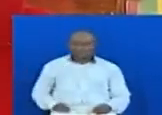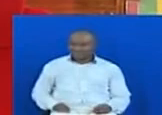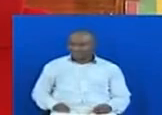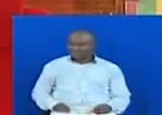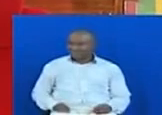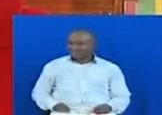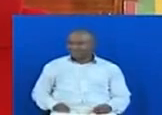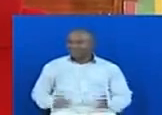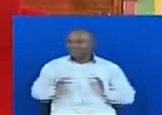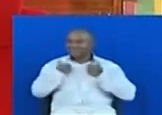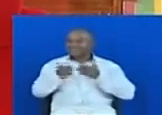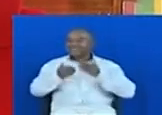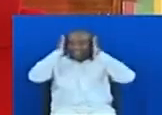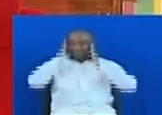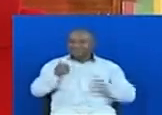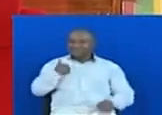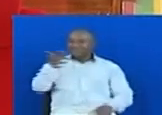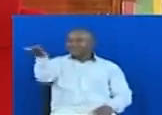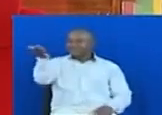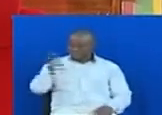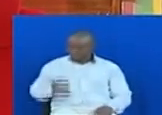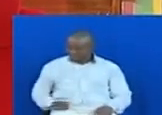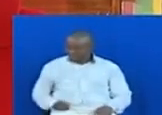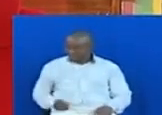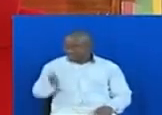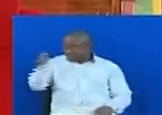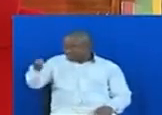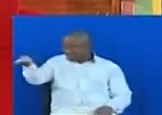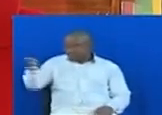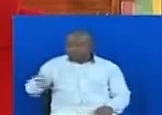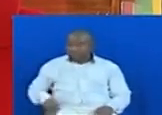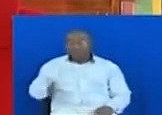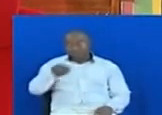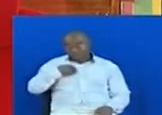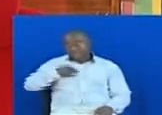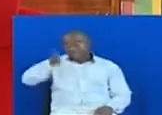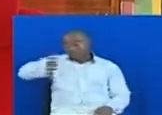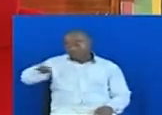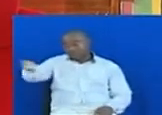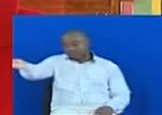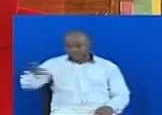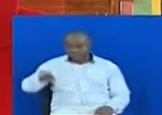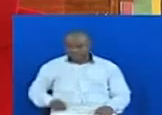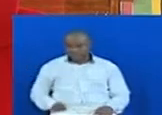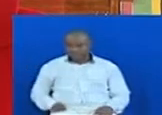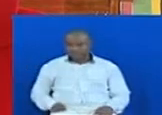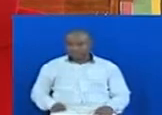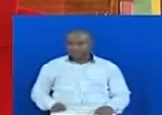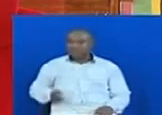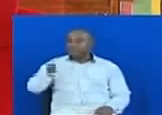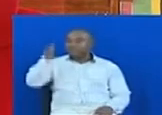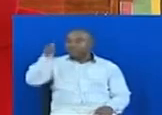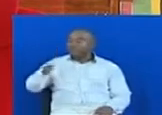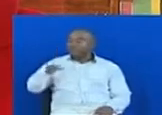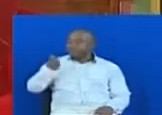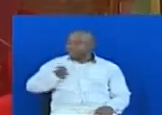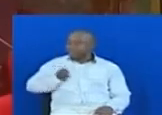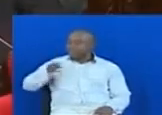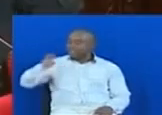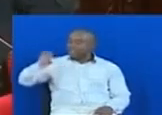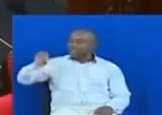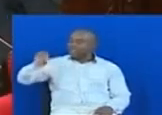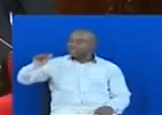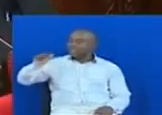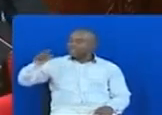Sasa mheshimiwa spika, mimi nakupongeza. Nampongeza dada Esther aleta mswada